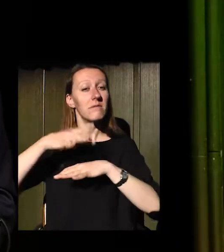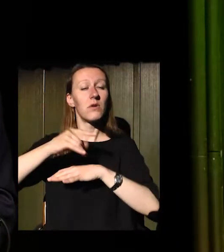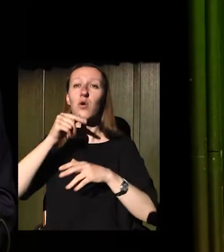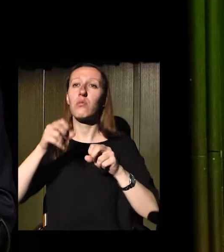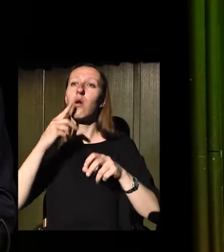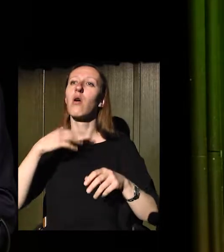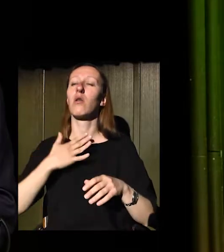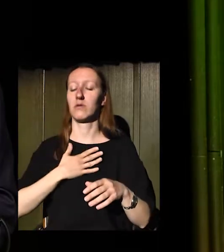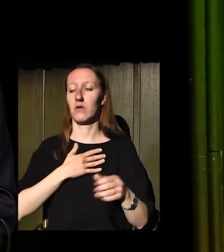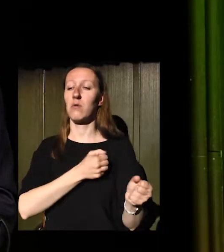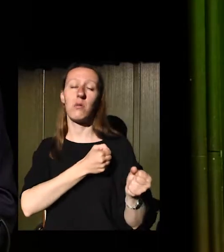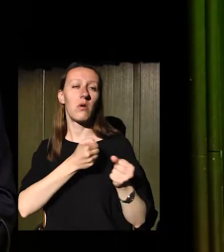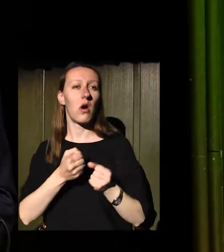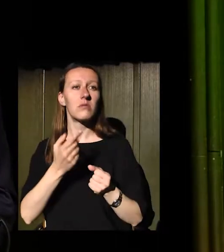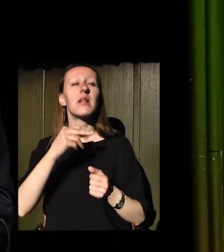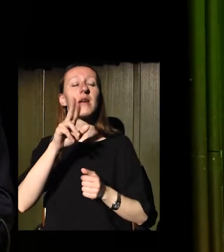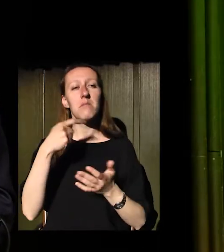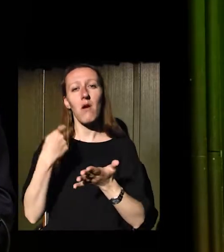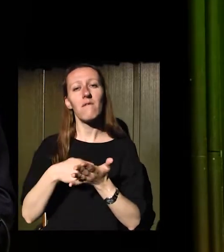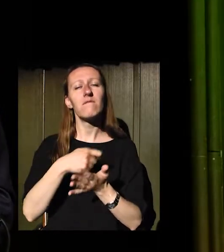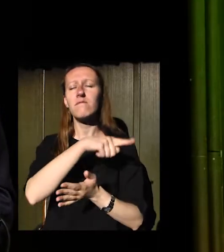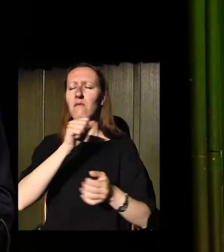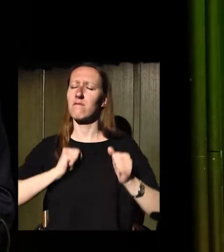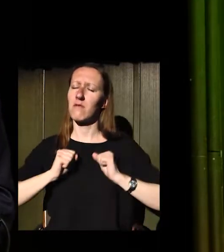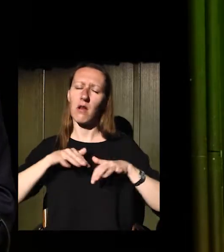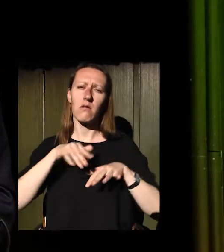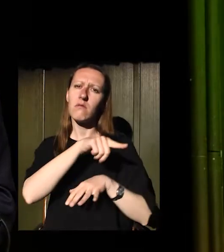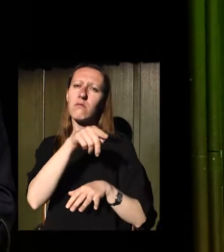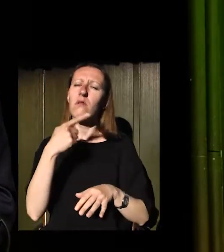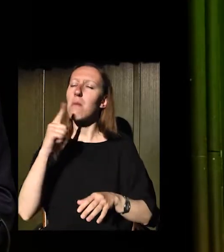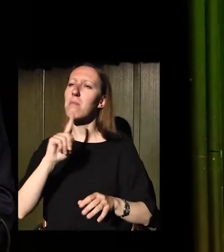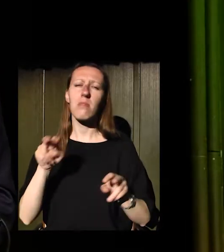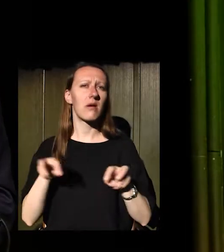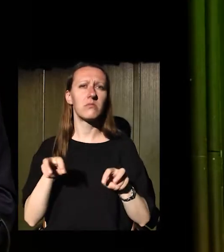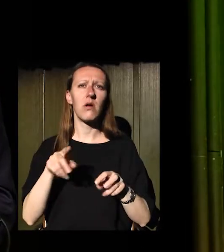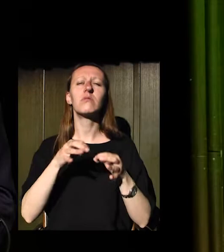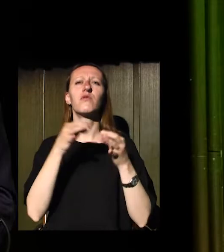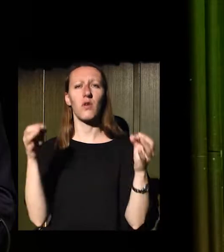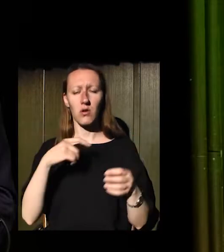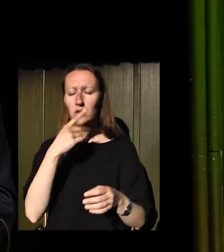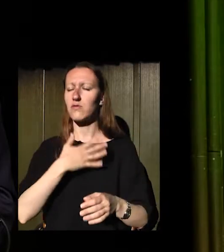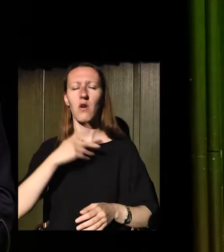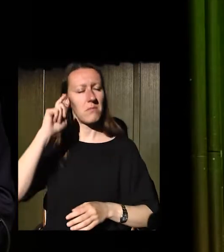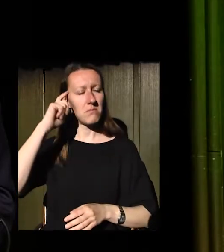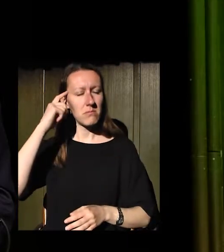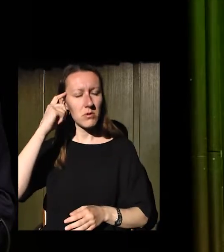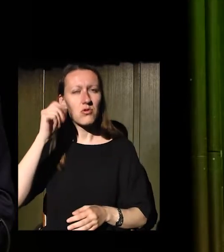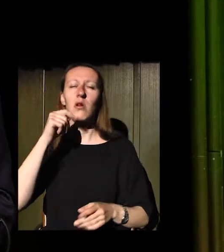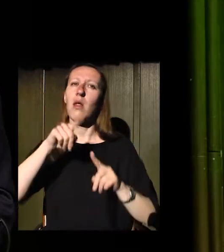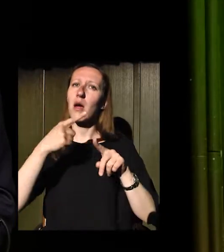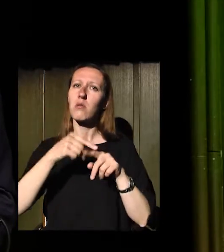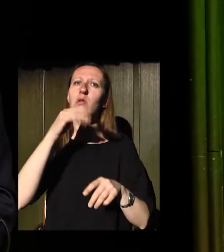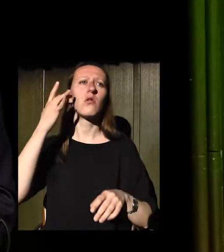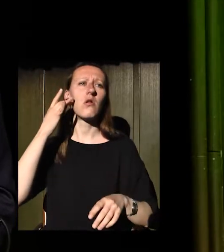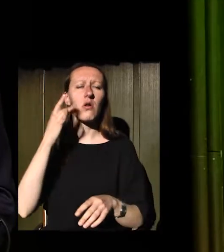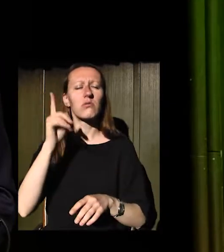Puli koju nosim sa sobom je da imamo vrijedne građane koji se ne boje otvoreno iskazati svoje stavove, pa ponekad